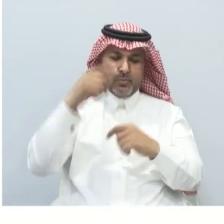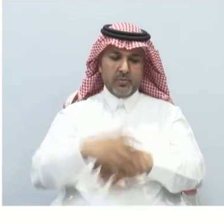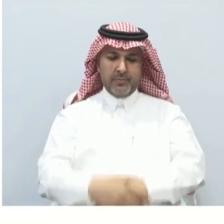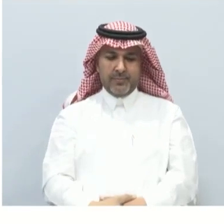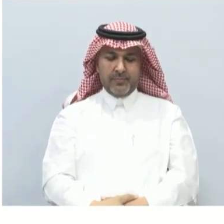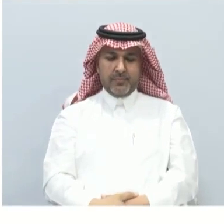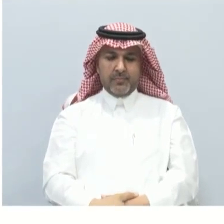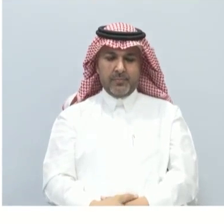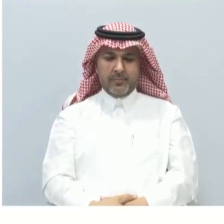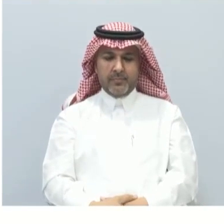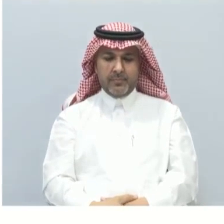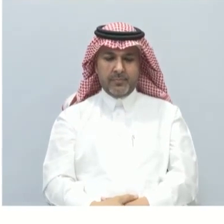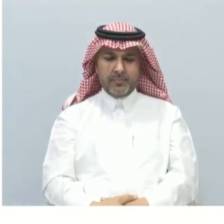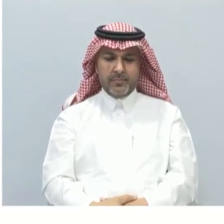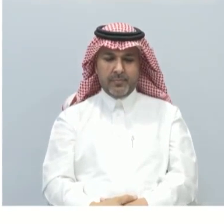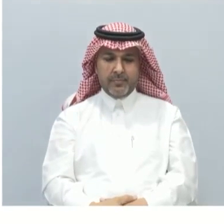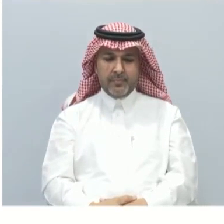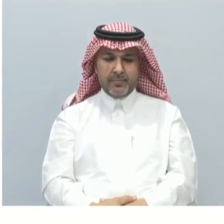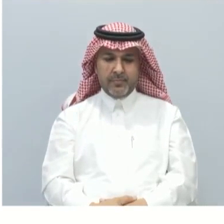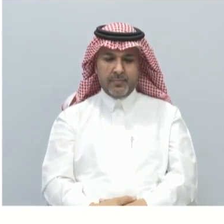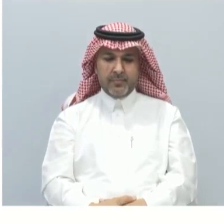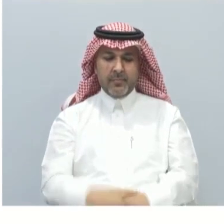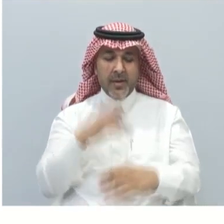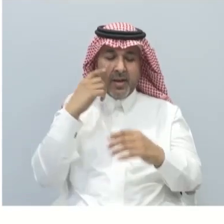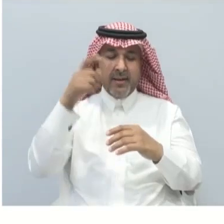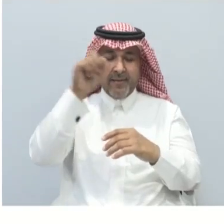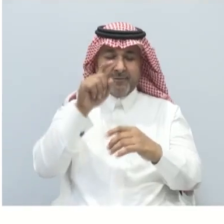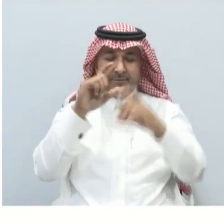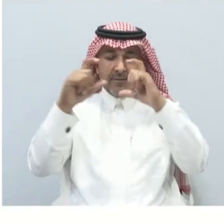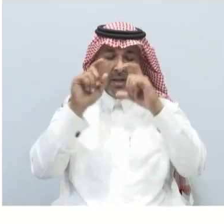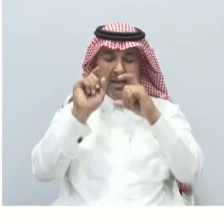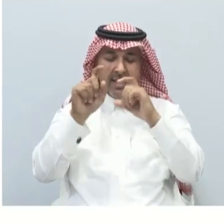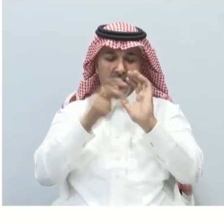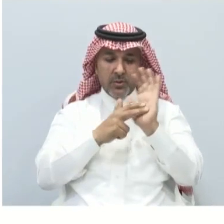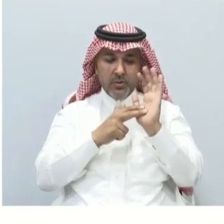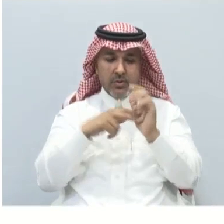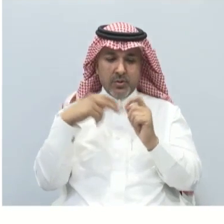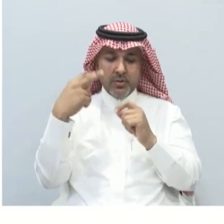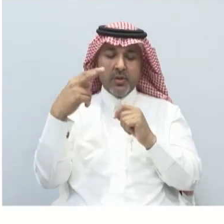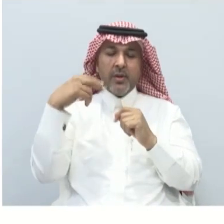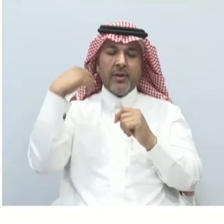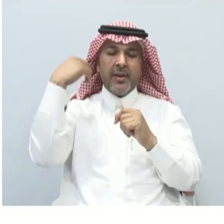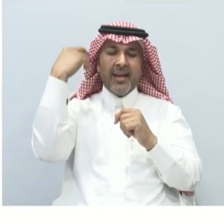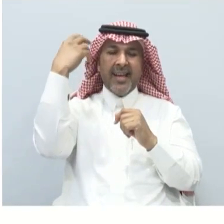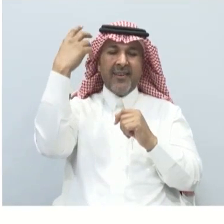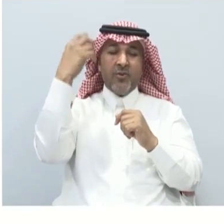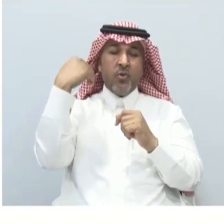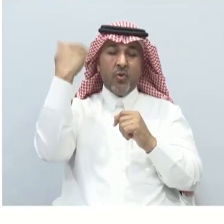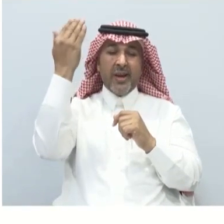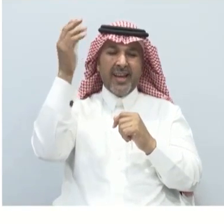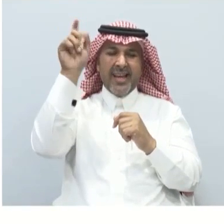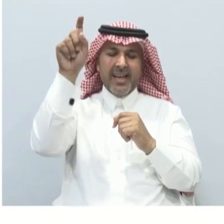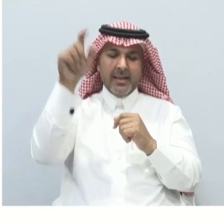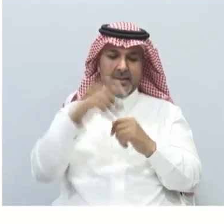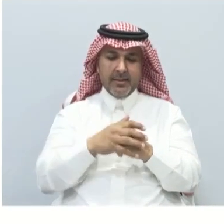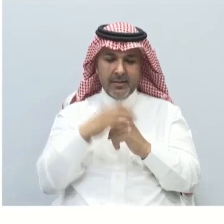الداله الام اذا جاب هذا الشكل تساوي اثنين اس اكس وشوفوا وين صار